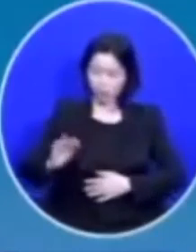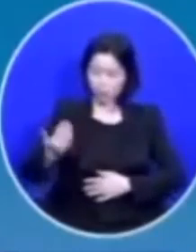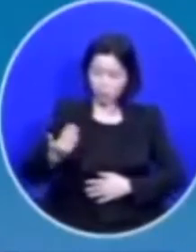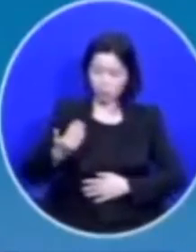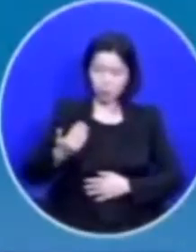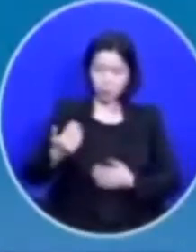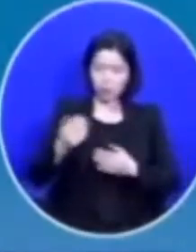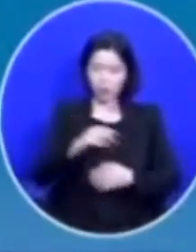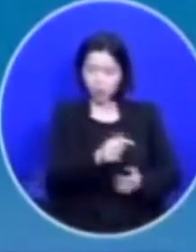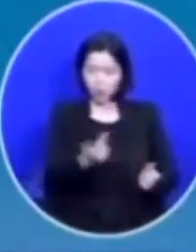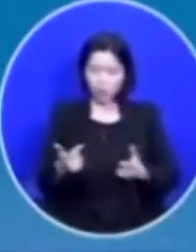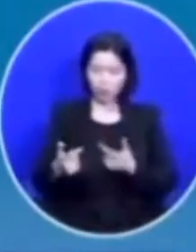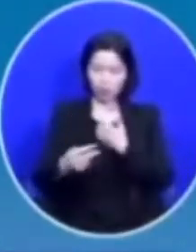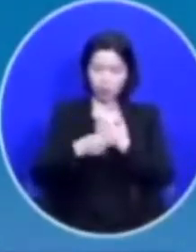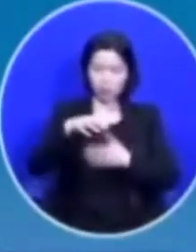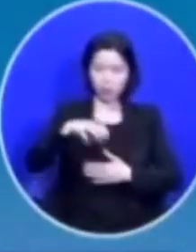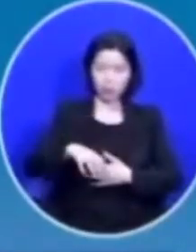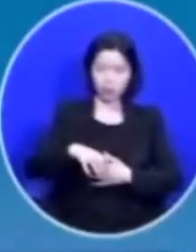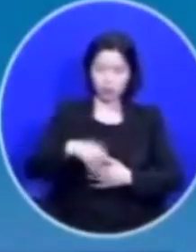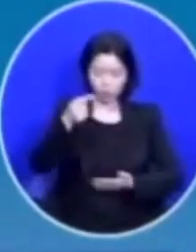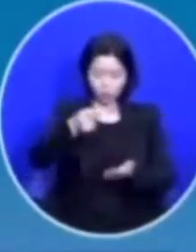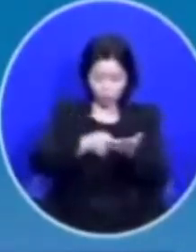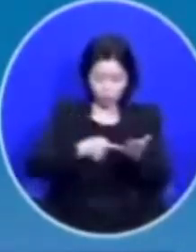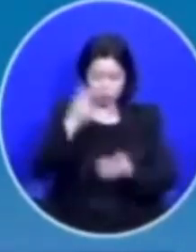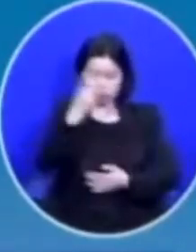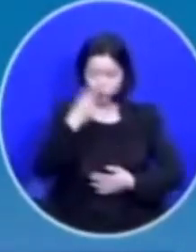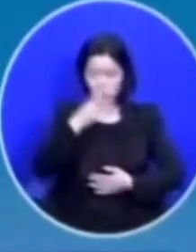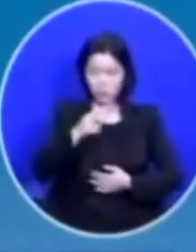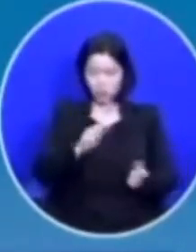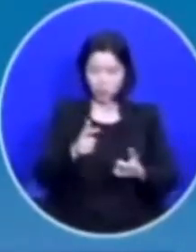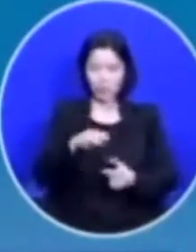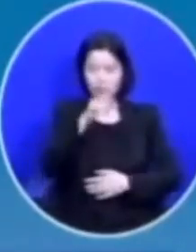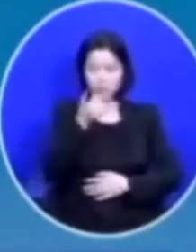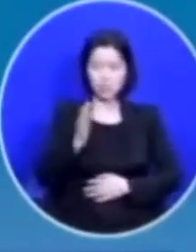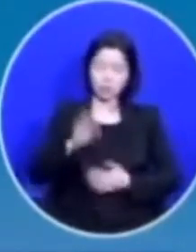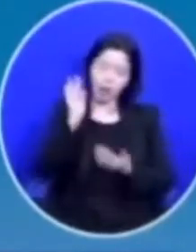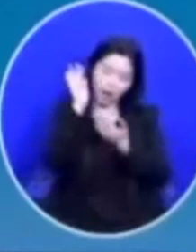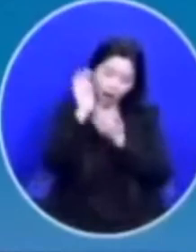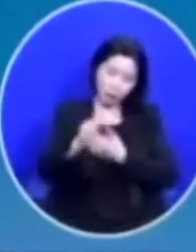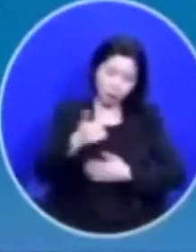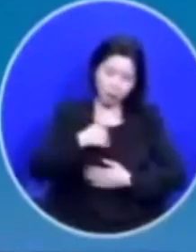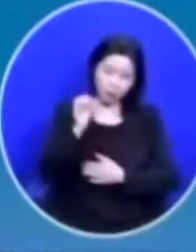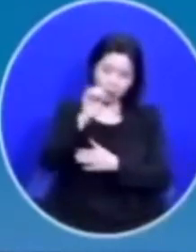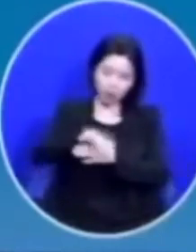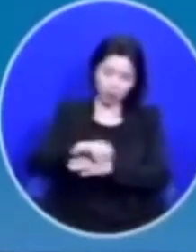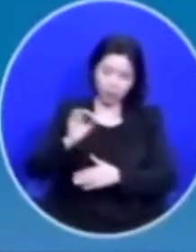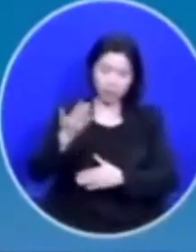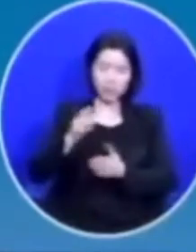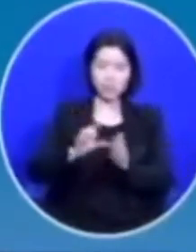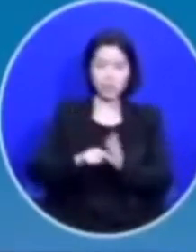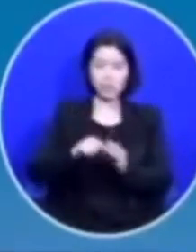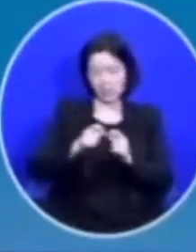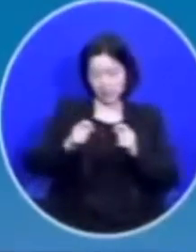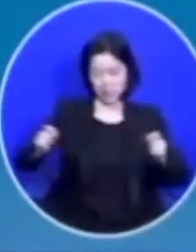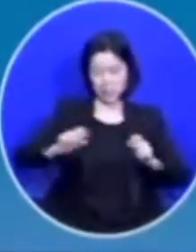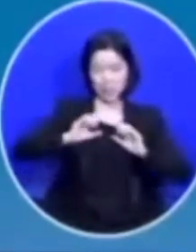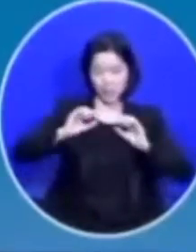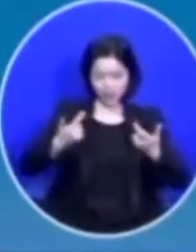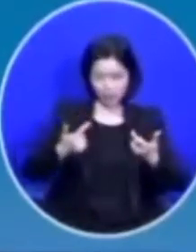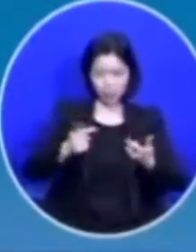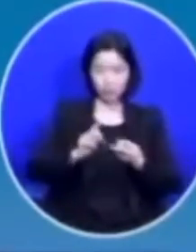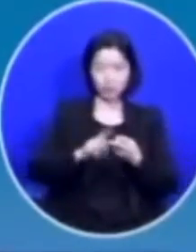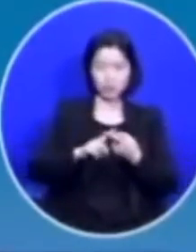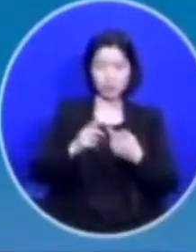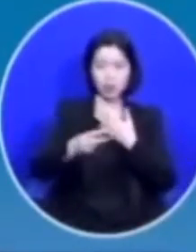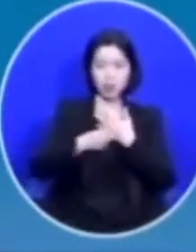병원에서 검사와 수술 치료를 받았으나 앞으로 저에게 허락된 시간은 길지 않다는 것이 의료진들의